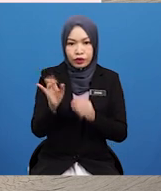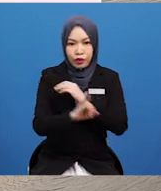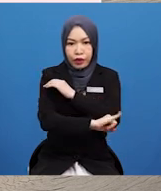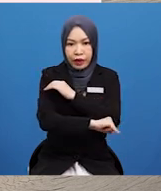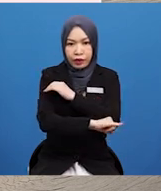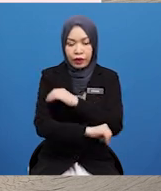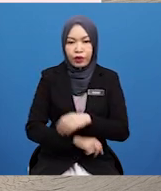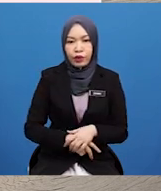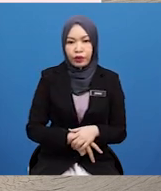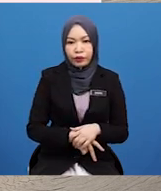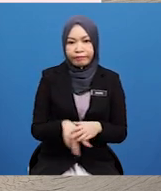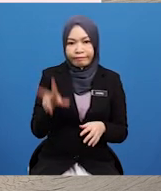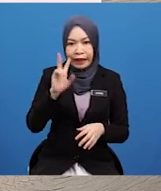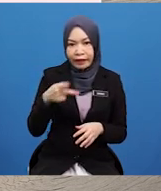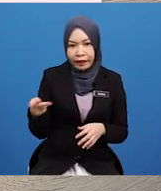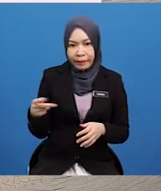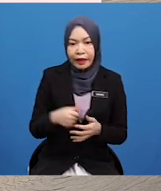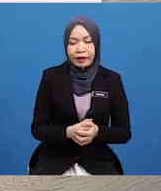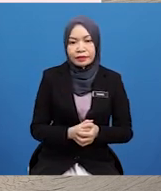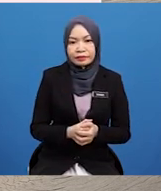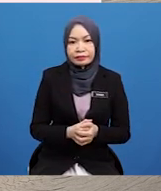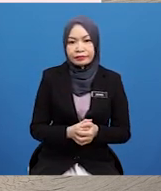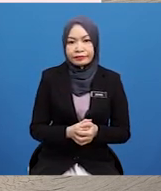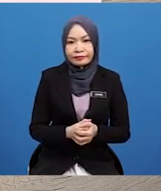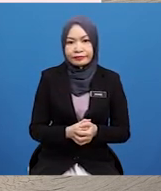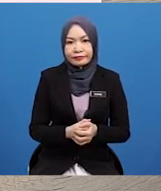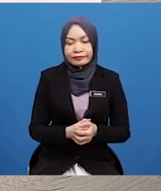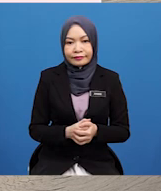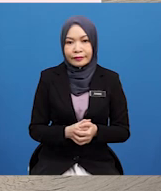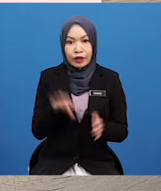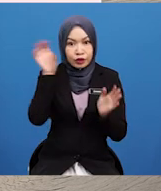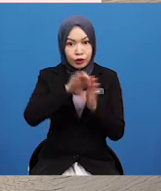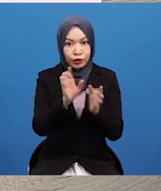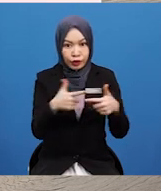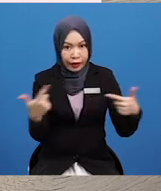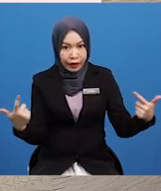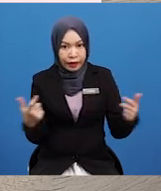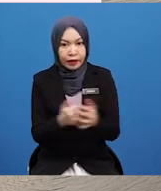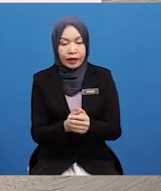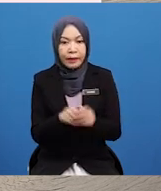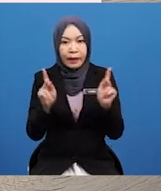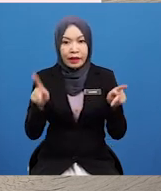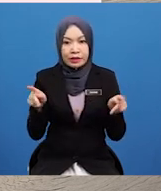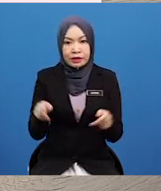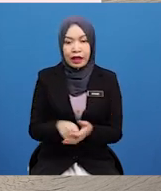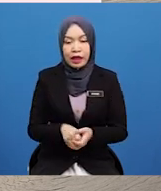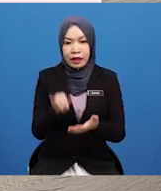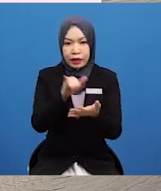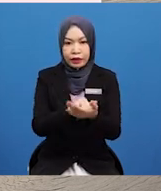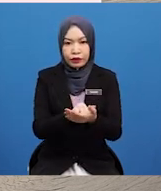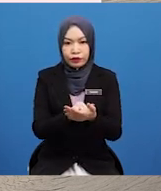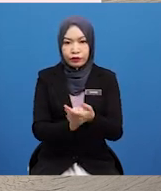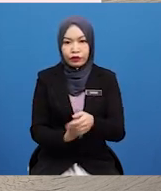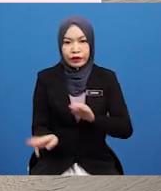ayat. Tiga orang pelajar itu didenda oleh guru kerana menconteng dinding sekolah.